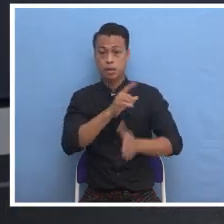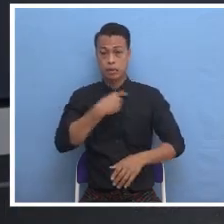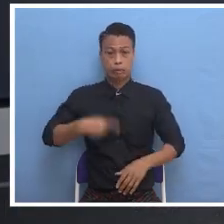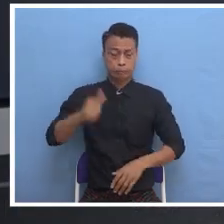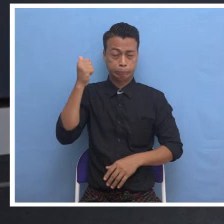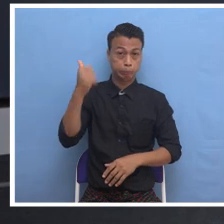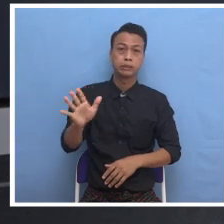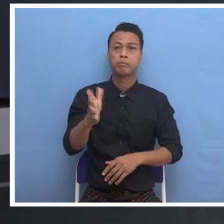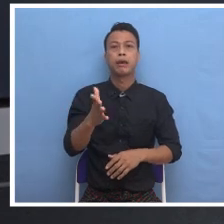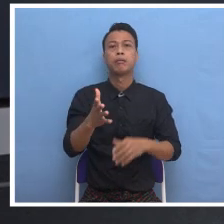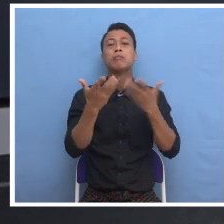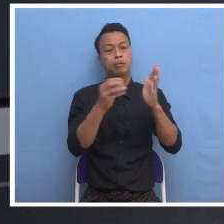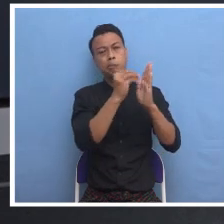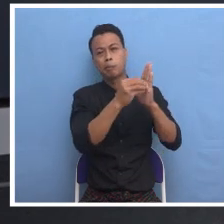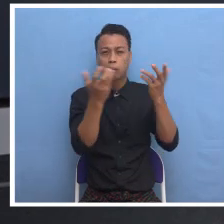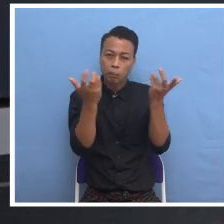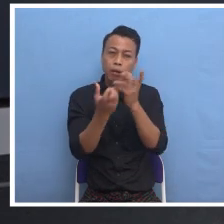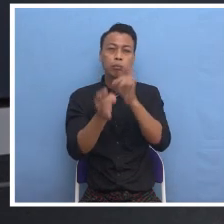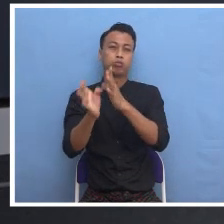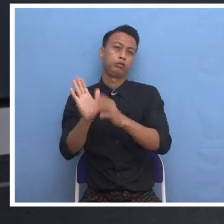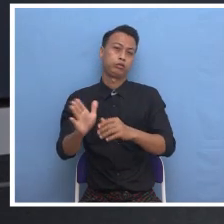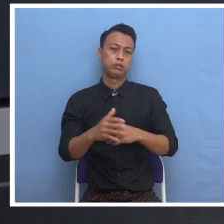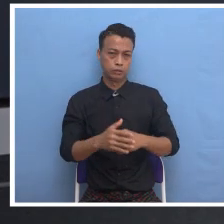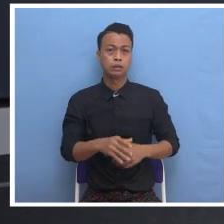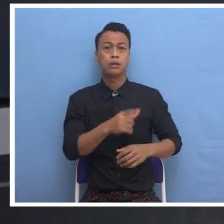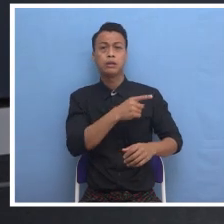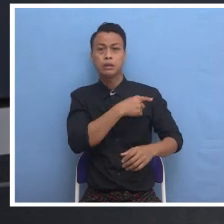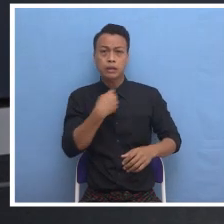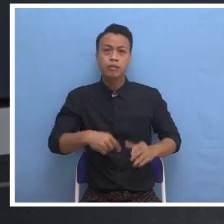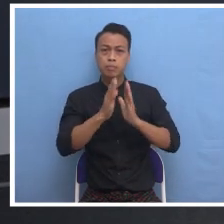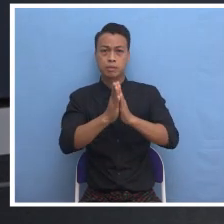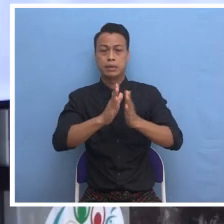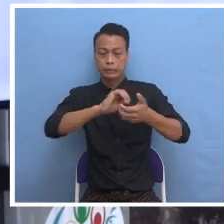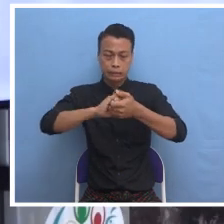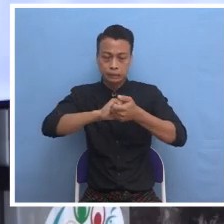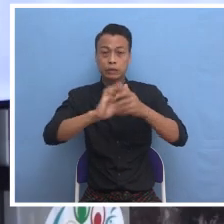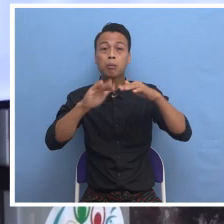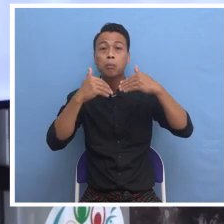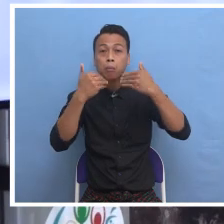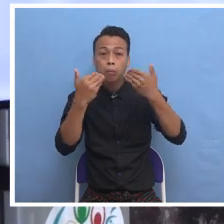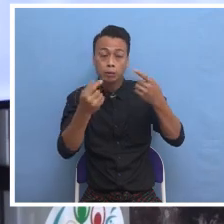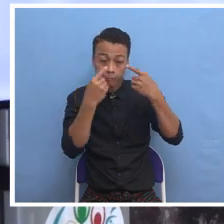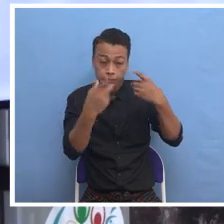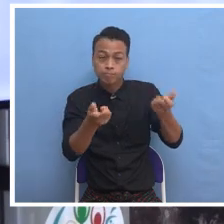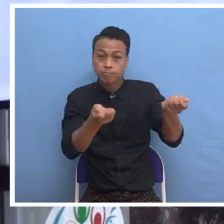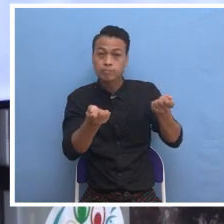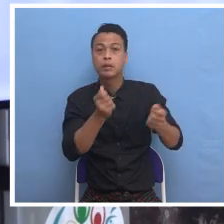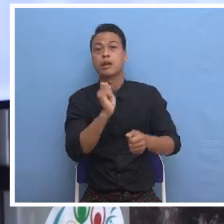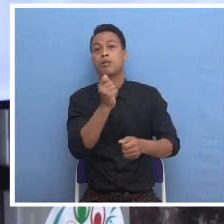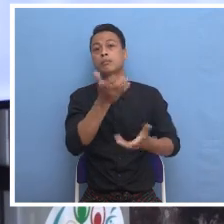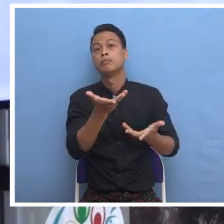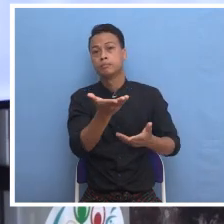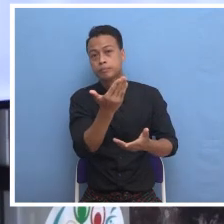ဆက်ဆံတဲ့အခါမှာမြန်မာနိုင်ငံအနေနဲ့ဘယ်လိုမျိုးမဟာဗျူဟာကြကြစဉ်းစားဆက်ဆံပြီးတော့လှုပ်တင်တယ်လဲဆရာ ။ဒီ creative mechanism တခုတော့ကျွန်